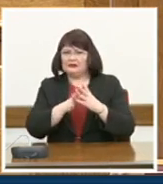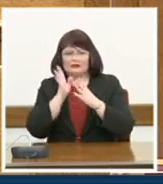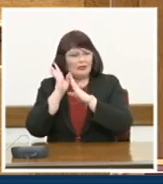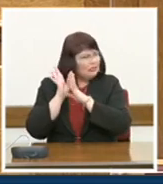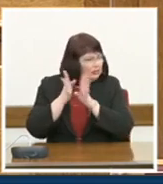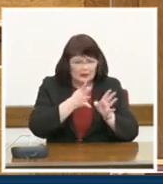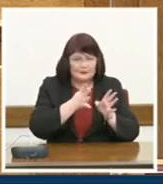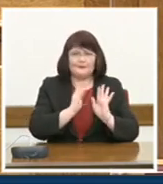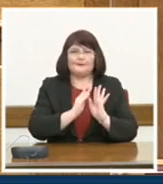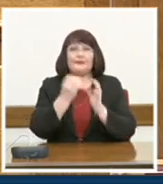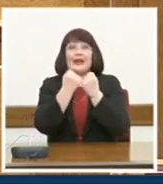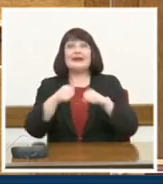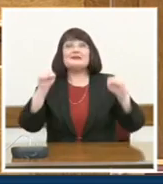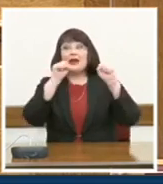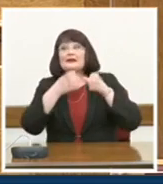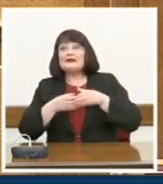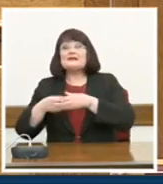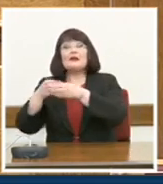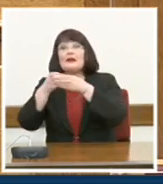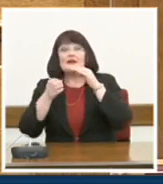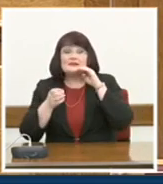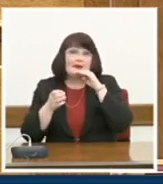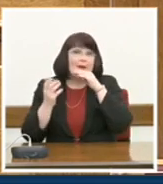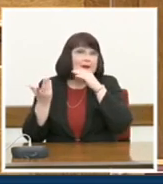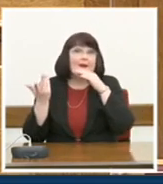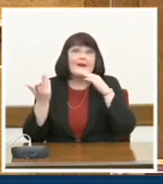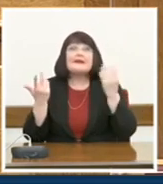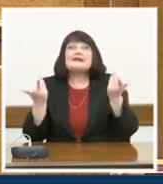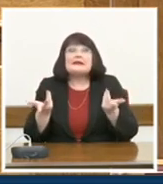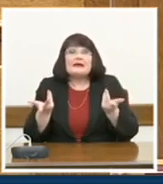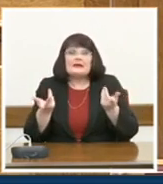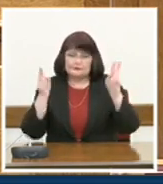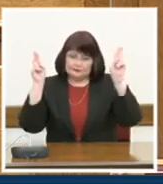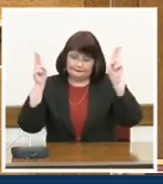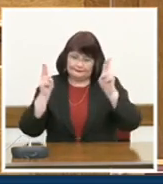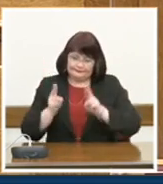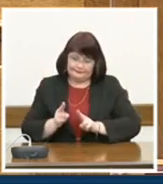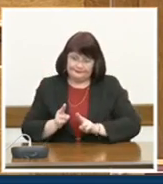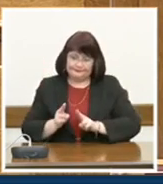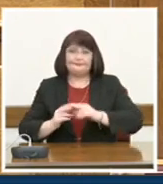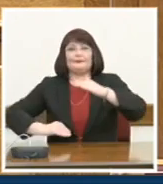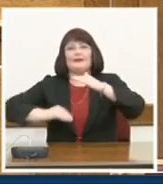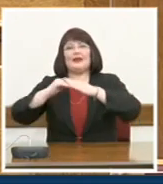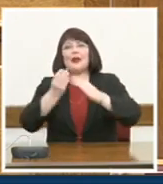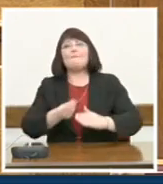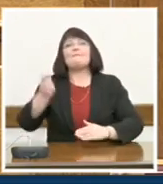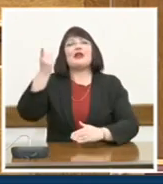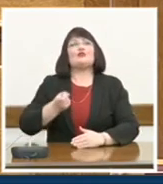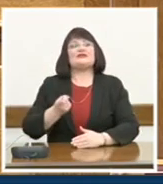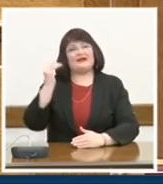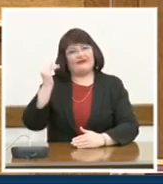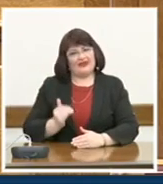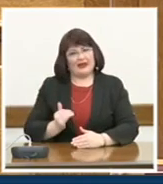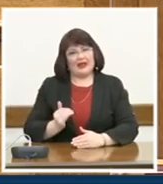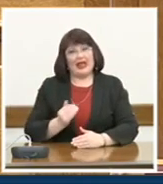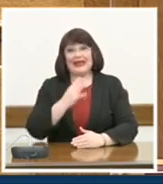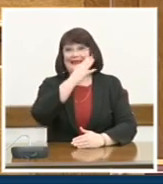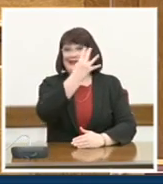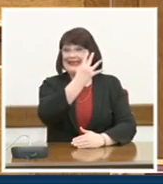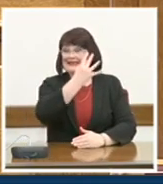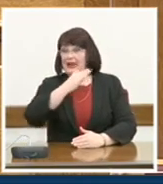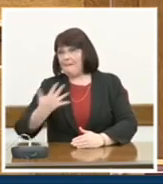με τις ανεξάρτητες αρχές? Μειώσατε το όριο της πλειοψηφίας από τα 4/5